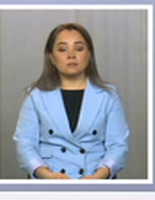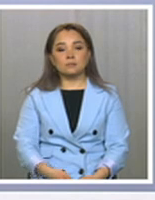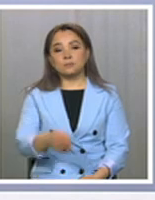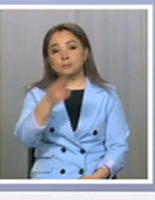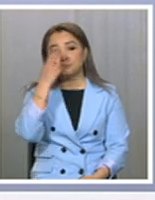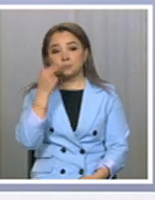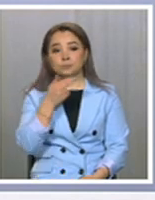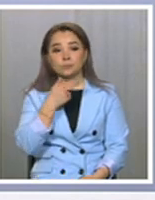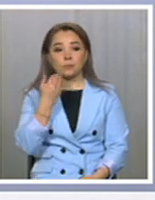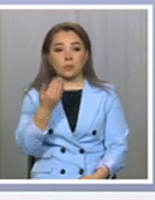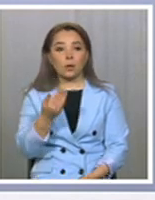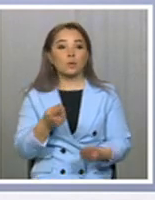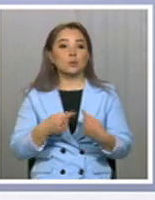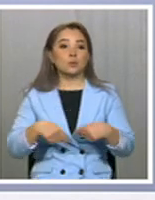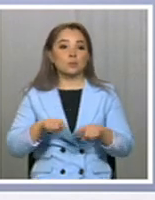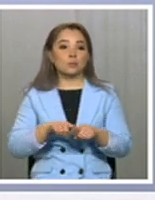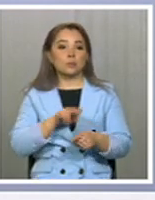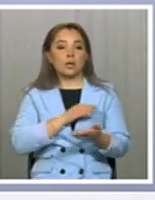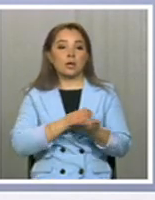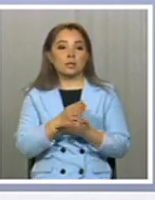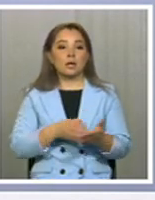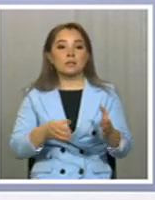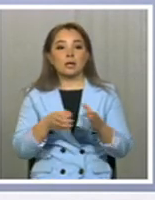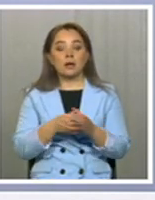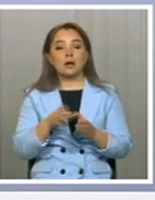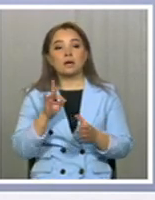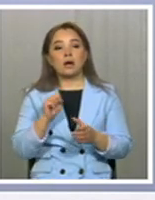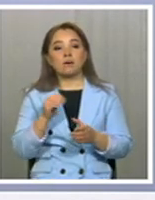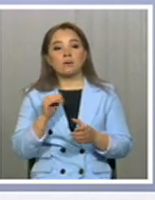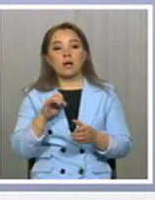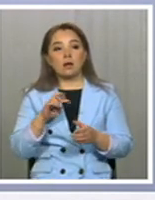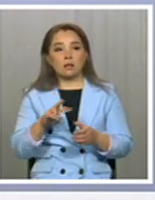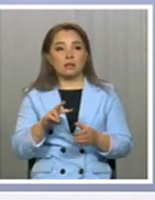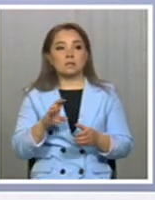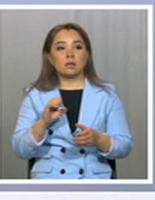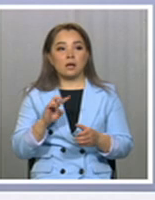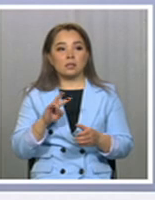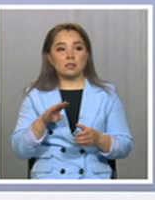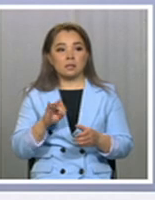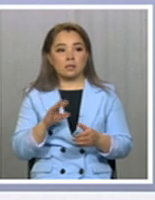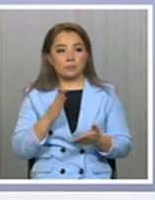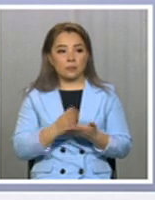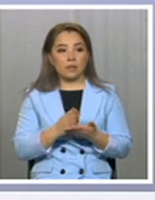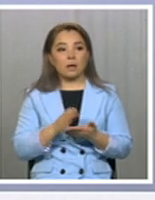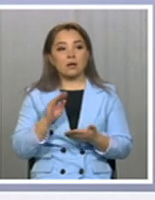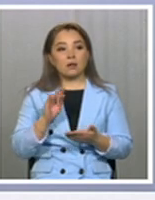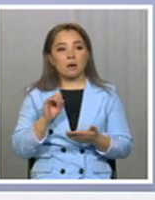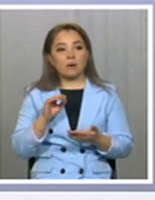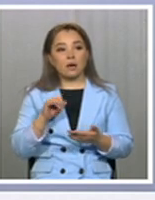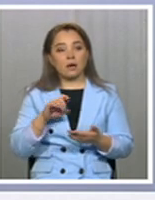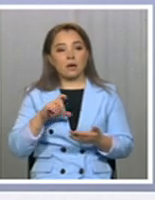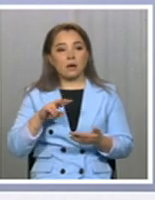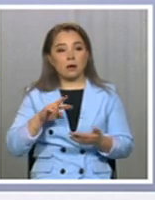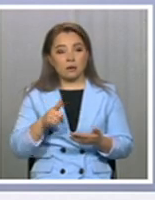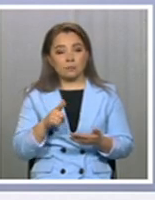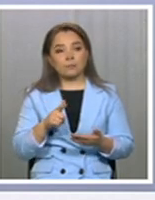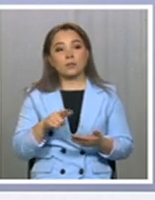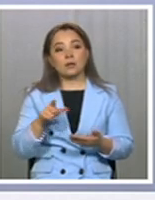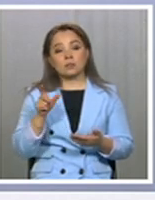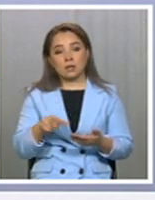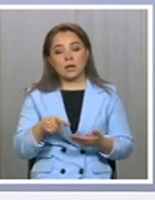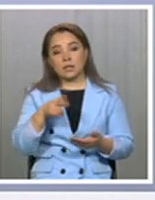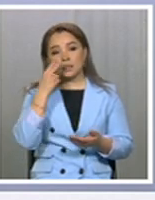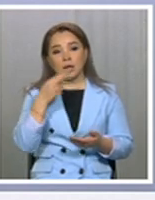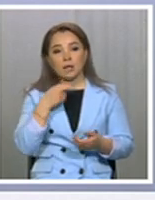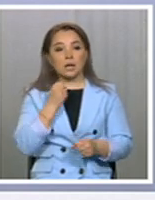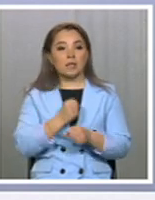Италиялық қоғам қайраткерлерінің бірі Рафаэль Санти. Рафаэль Санти италиялық